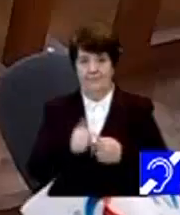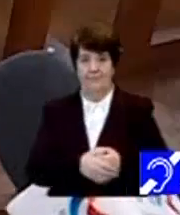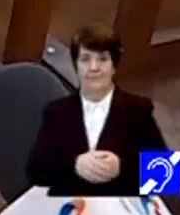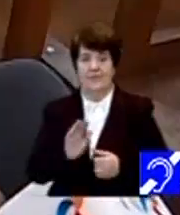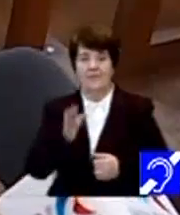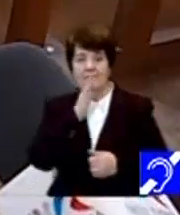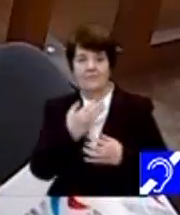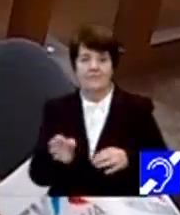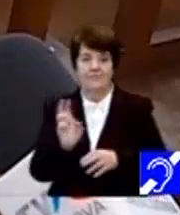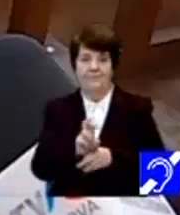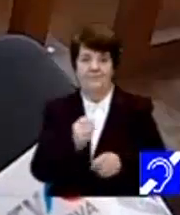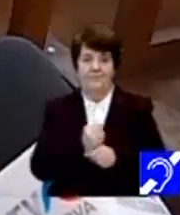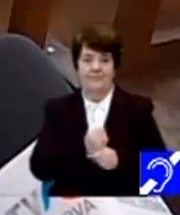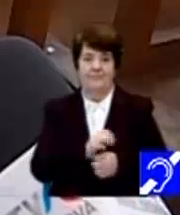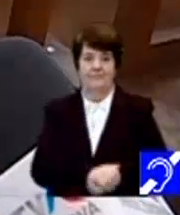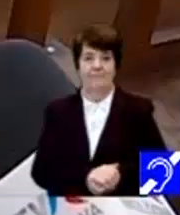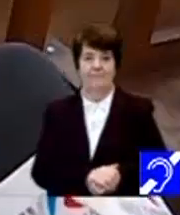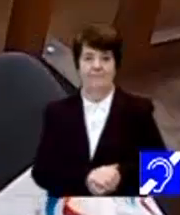și mama o văzut când place